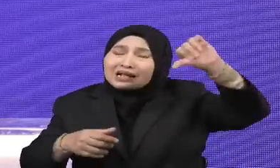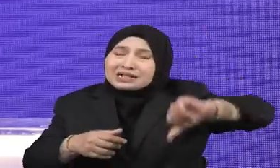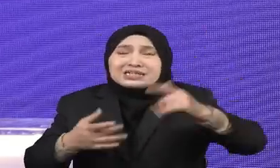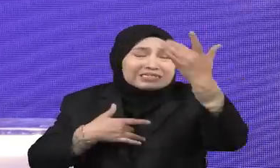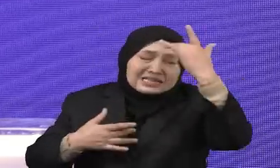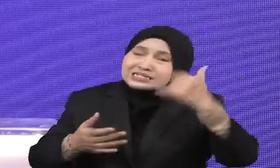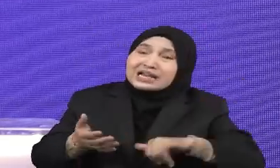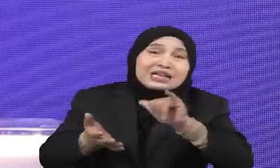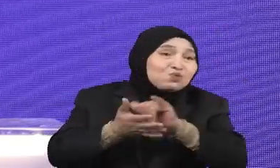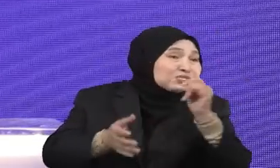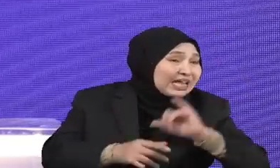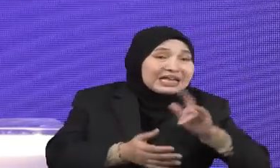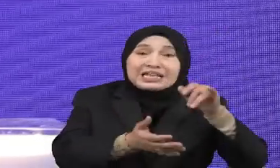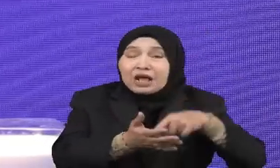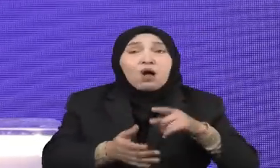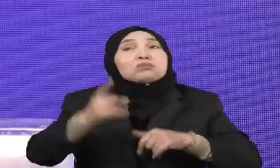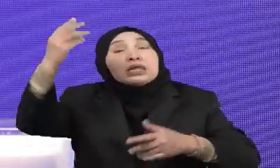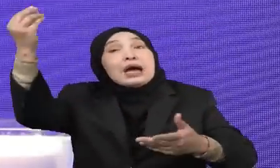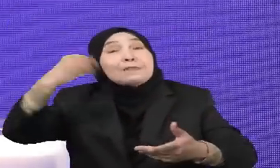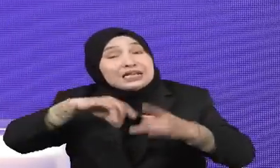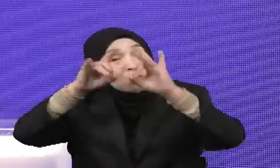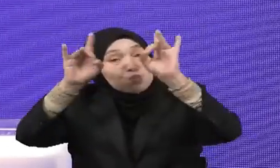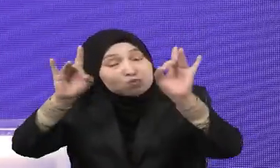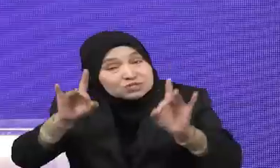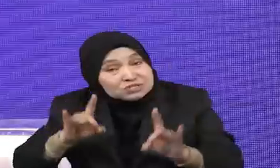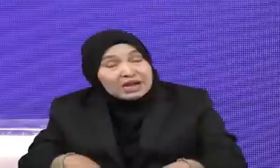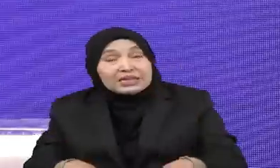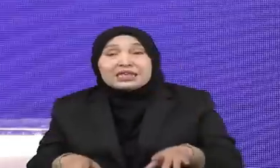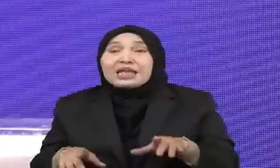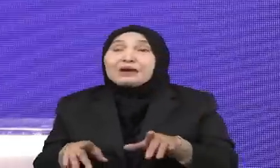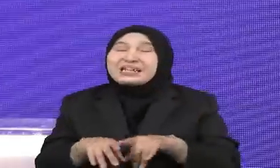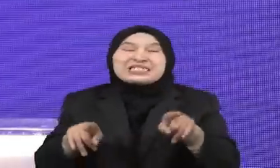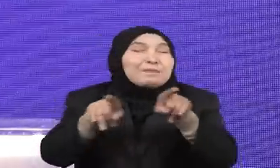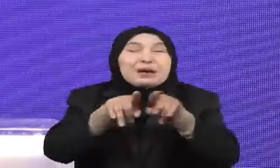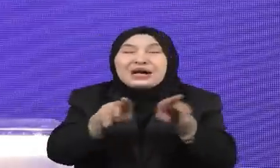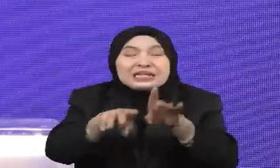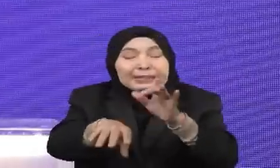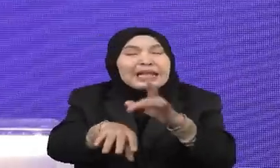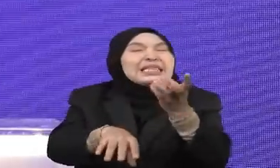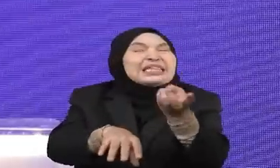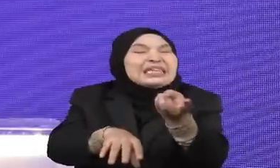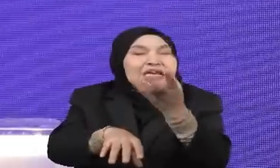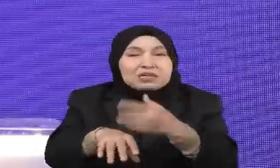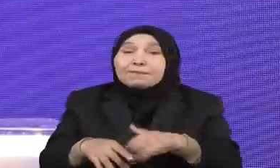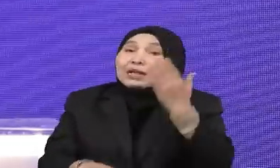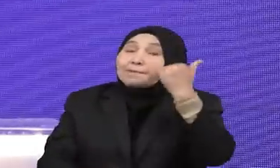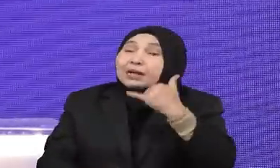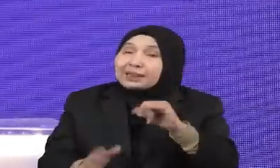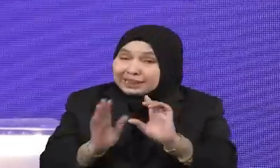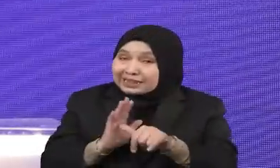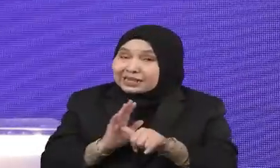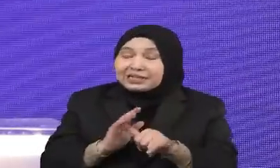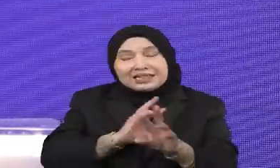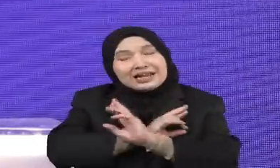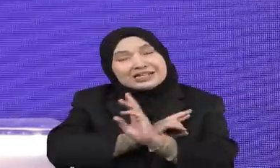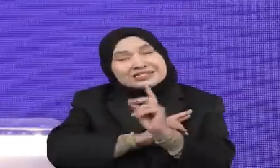itu saya ini Allah nak bagi ujian korhun tadi itu yang macam digigit nyamuk Tadi itu Mengapa jawaban nya sebentar lagi Namun